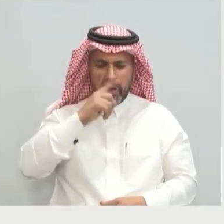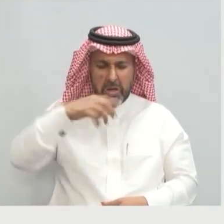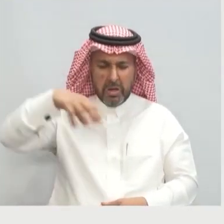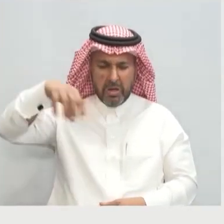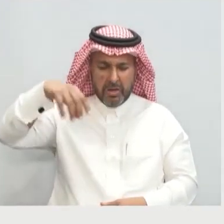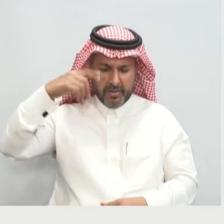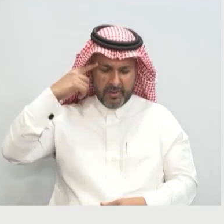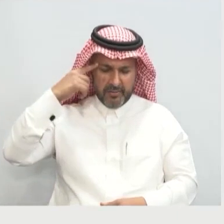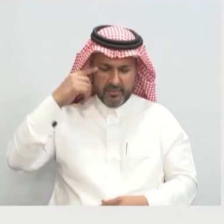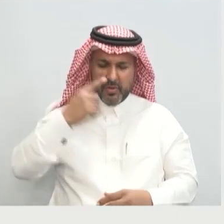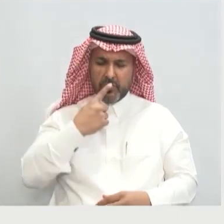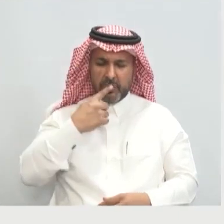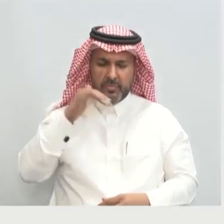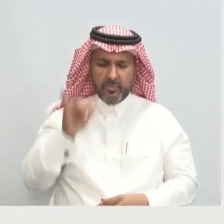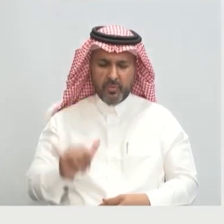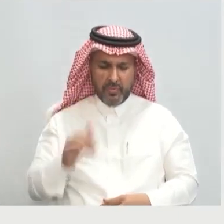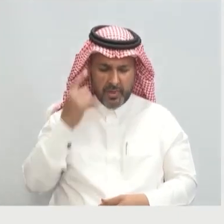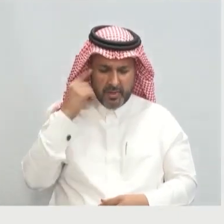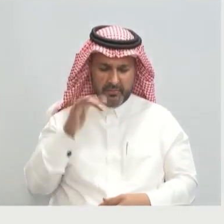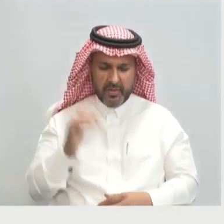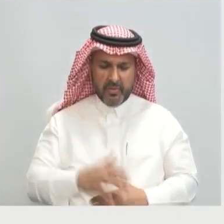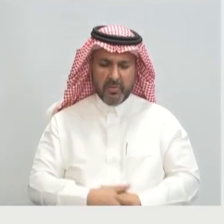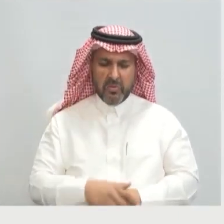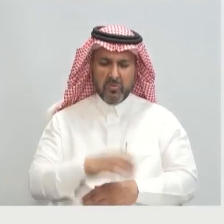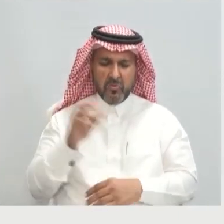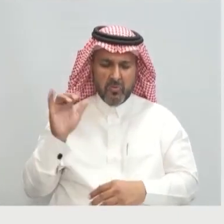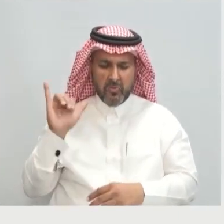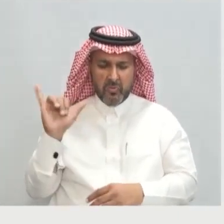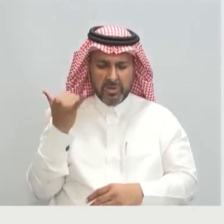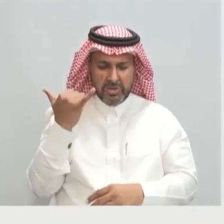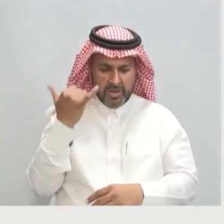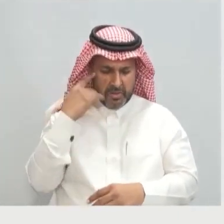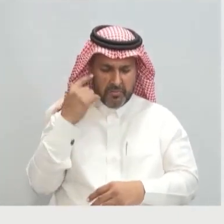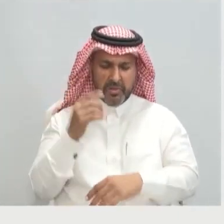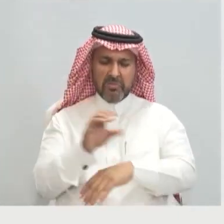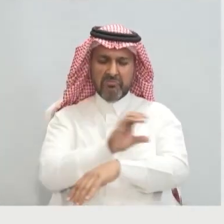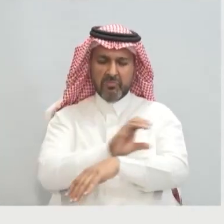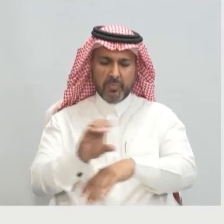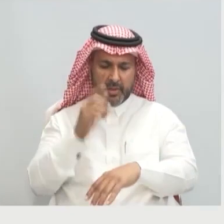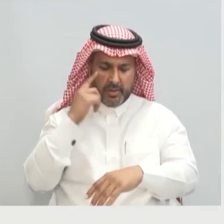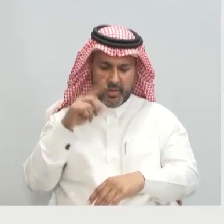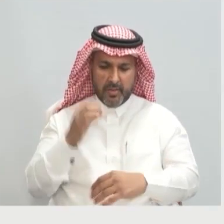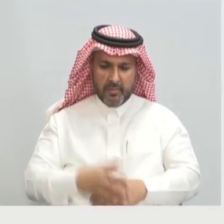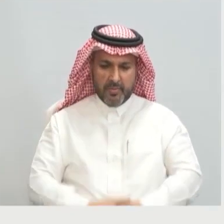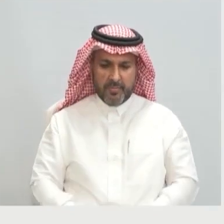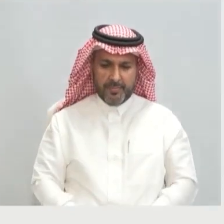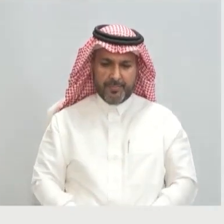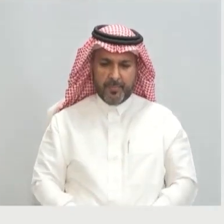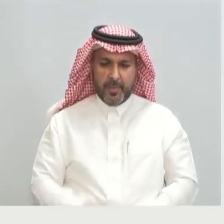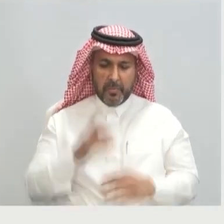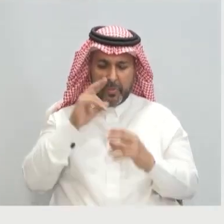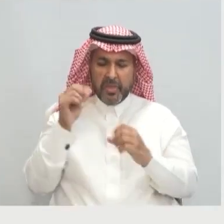معلومات يقومون بانشاء افكار تبادل افكار وحل مشكلات العملاء فيما بينهم ذكرنا هنالك